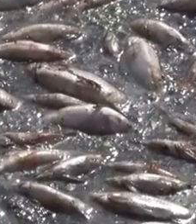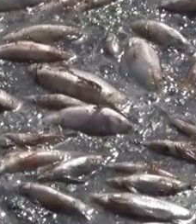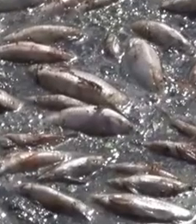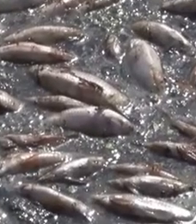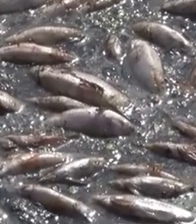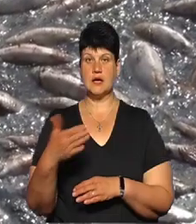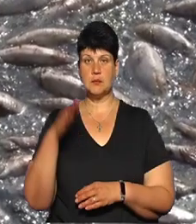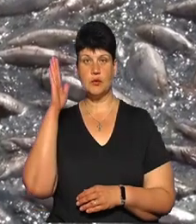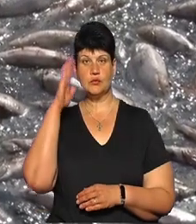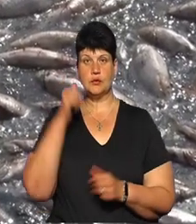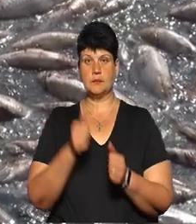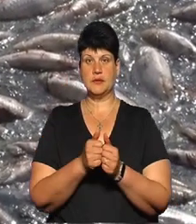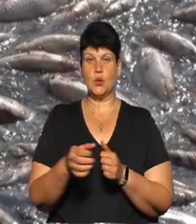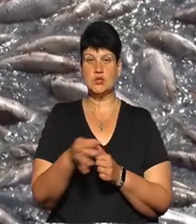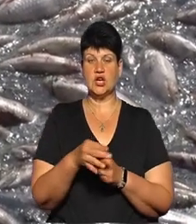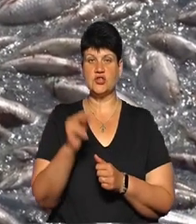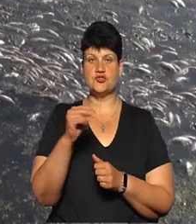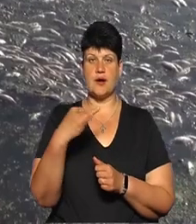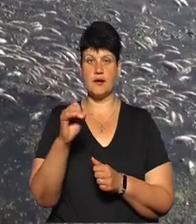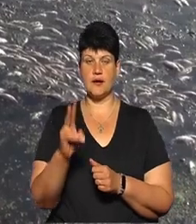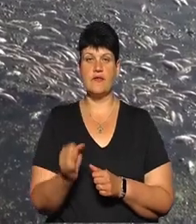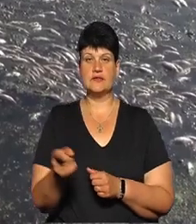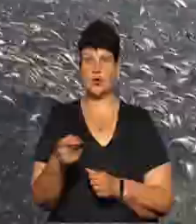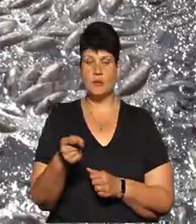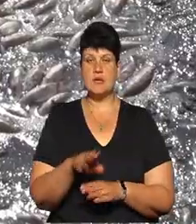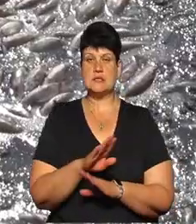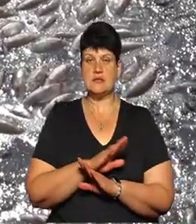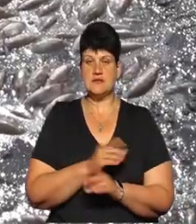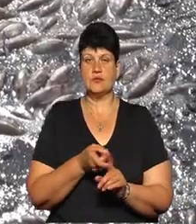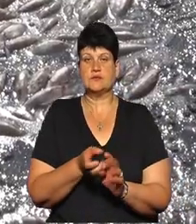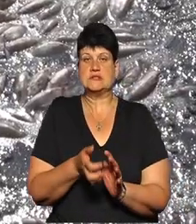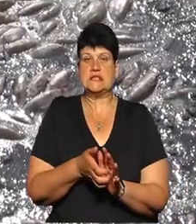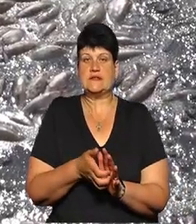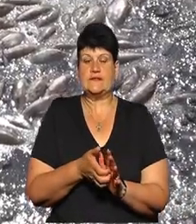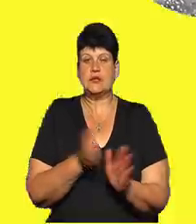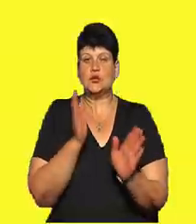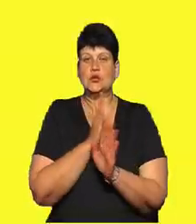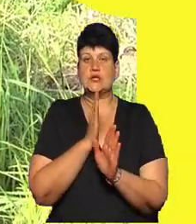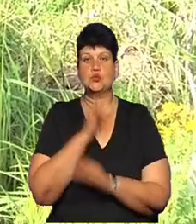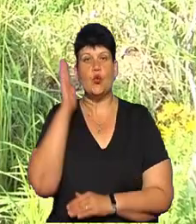риба у водойми поблизу острівка Чайка в Тернополі загинула через нестачу кисню у воді.